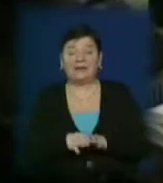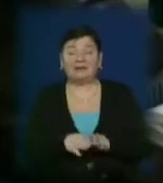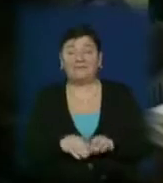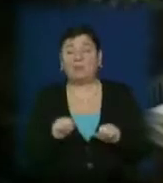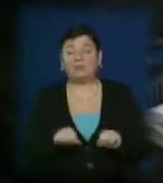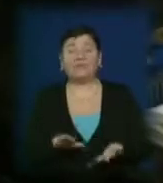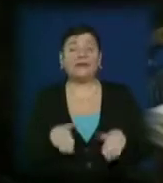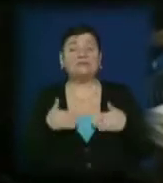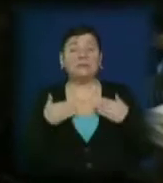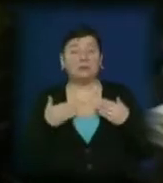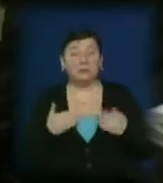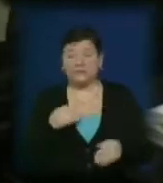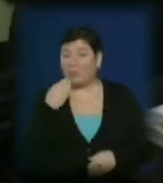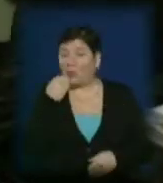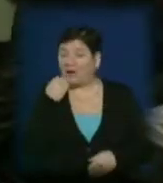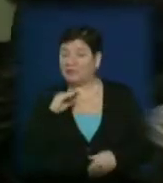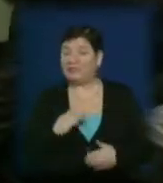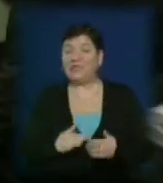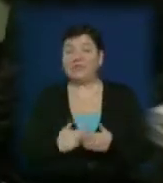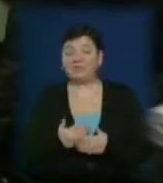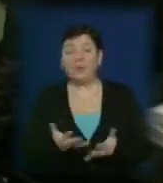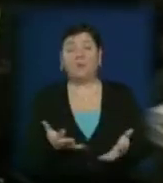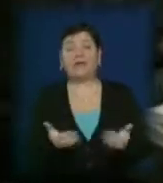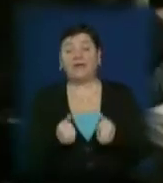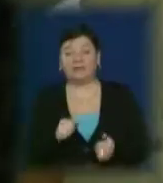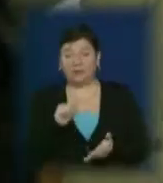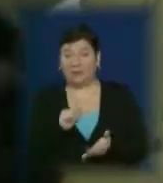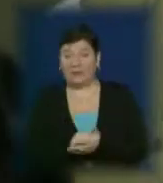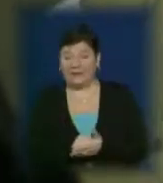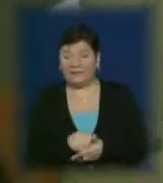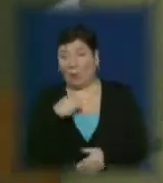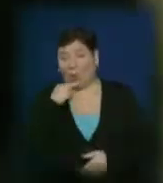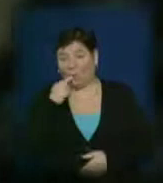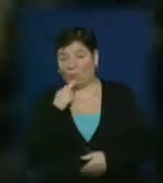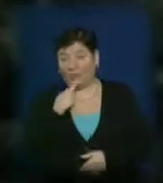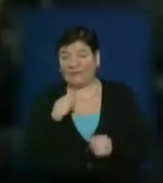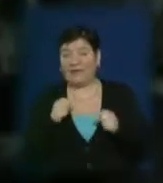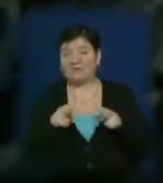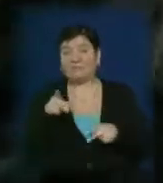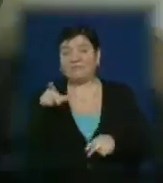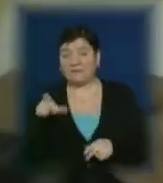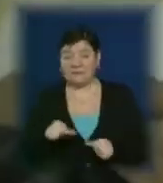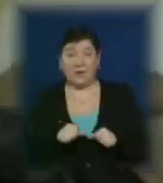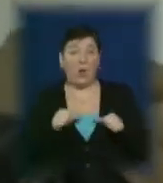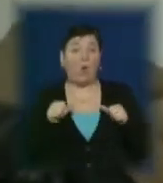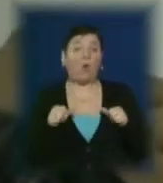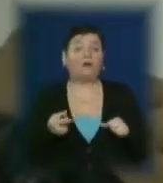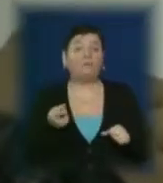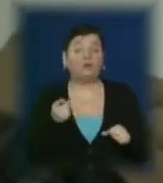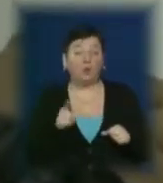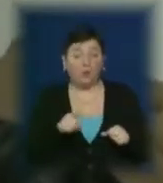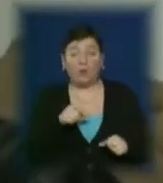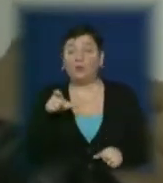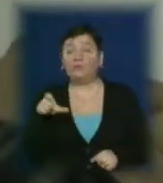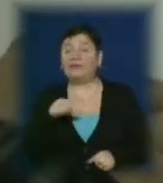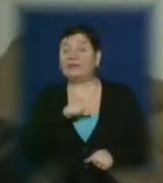можна звернутися, має покращити якість прийняття та розгляду документів, зазначають спеціалісти. Окрім того, людина сама буде